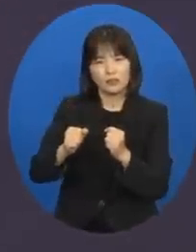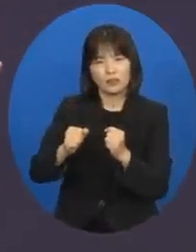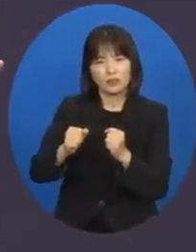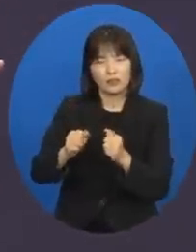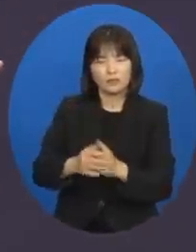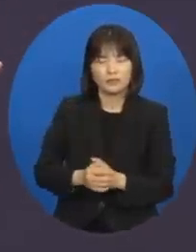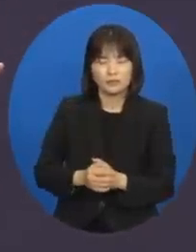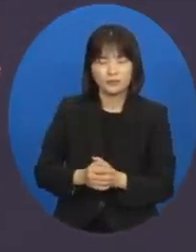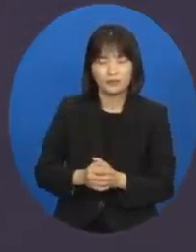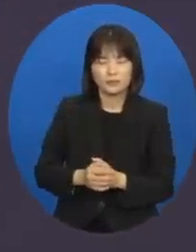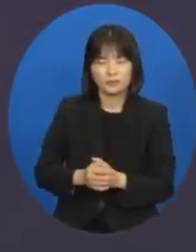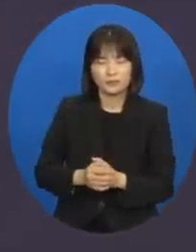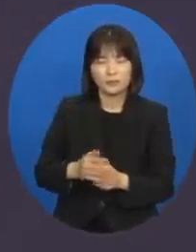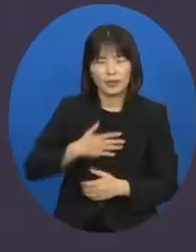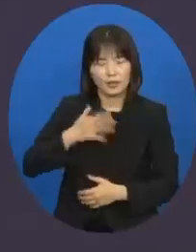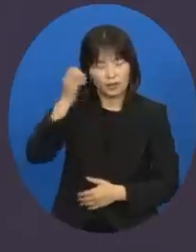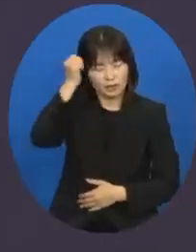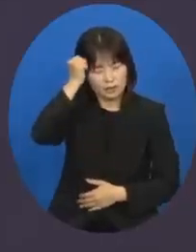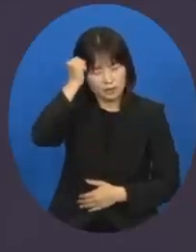되지 않을 거야.